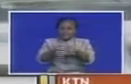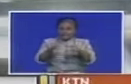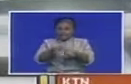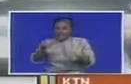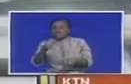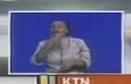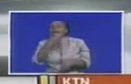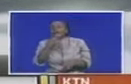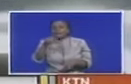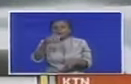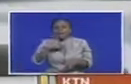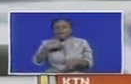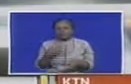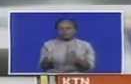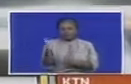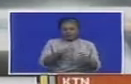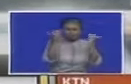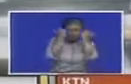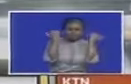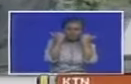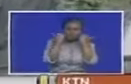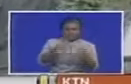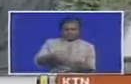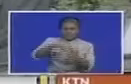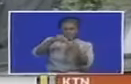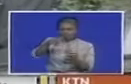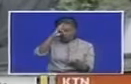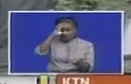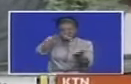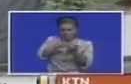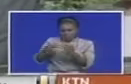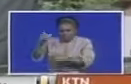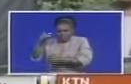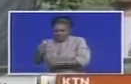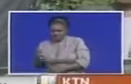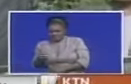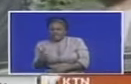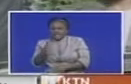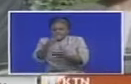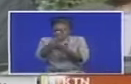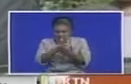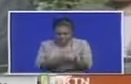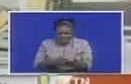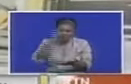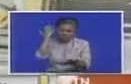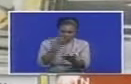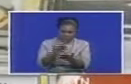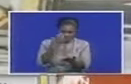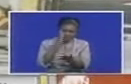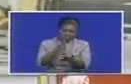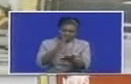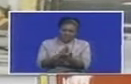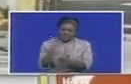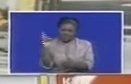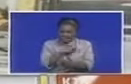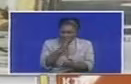Odenyo kuandaa shughuli za mahakama katika makao makuu ya polisi karibu na silaha hizo, ambapo baada ya kuthibitishiwa hatari iliyopo